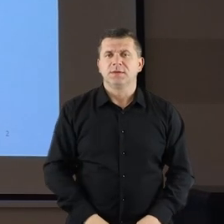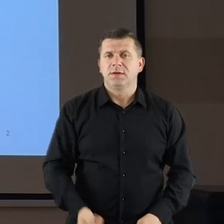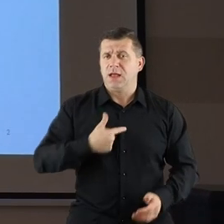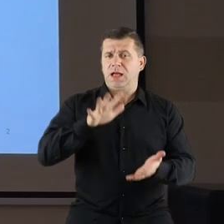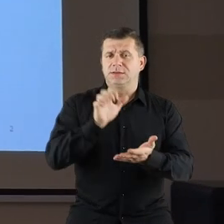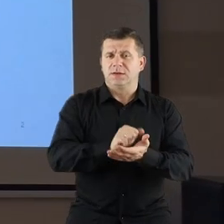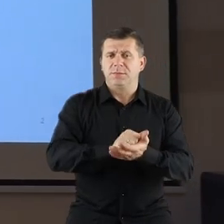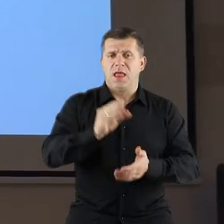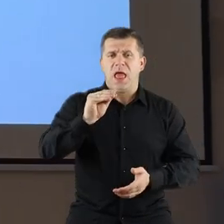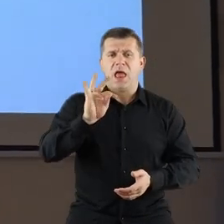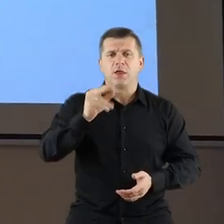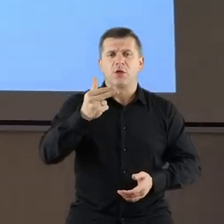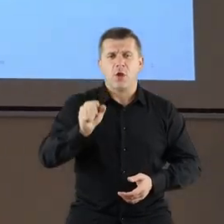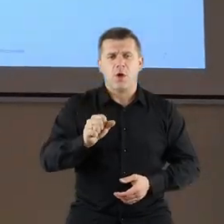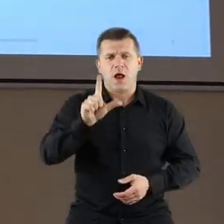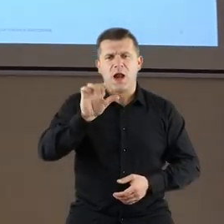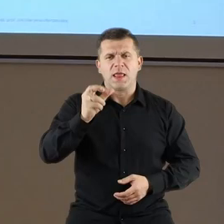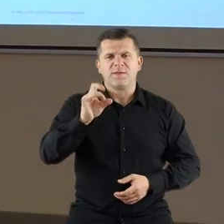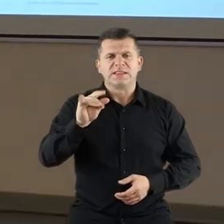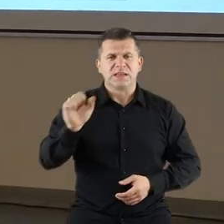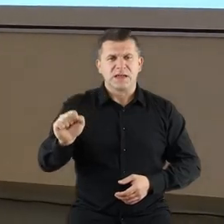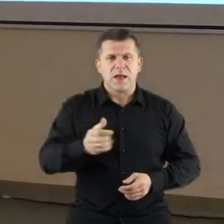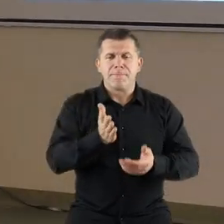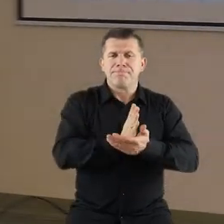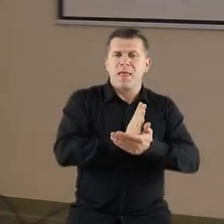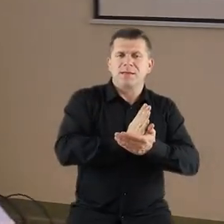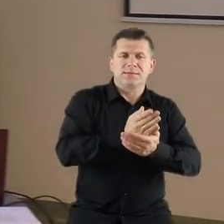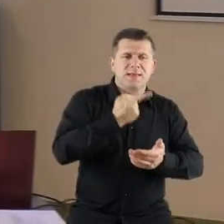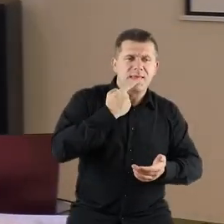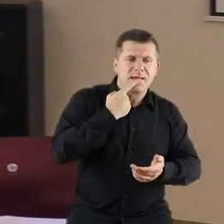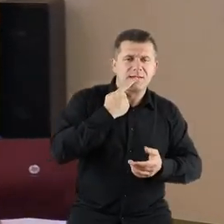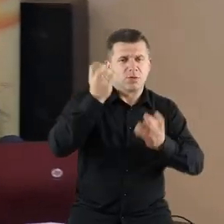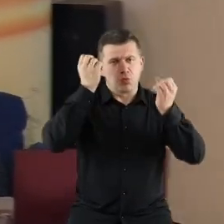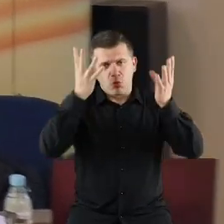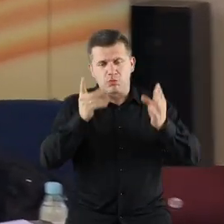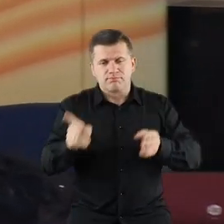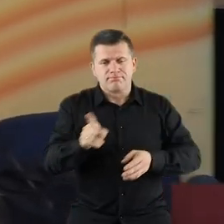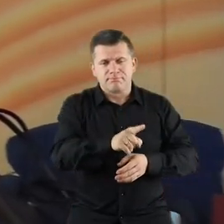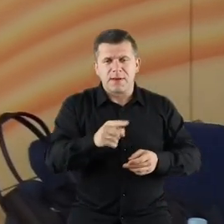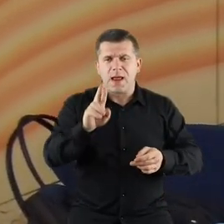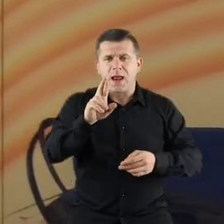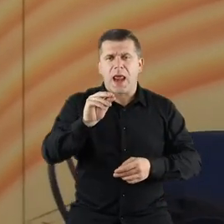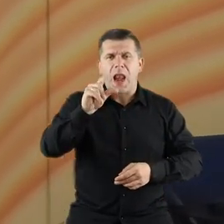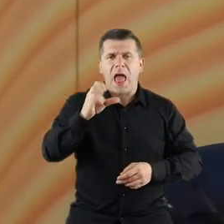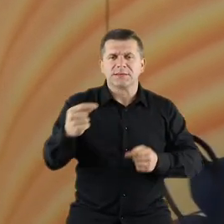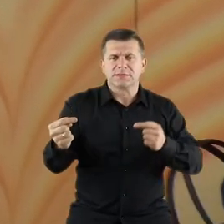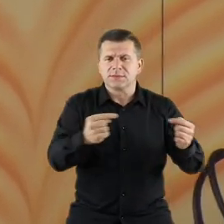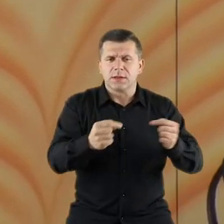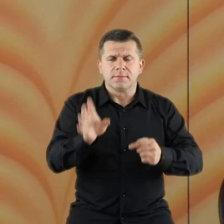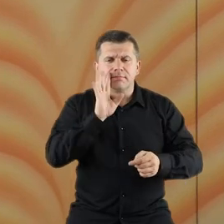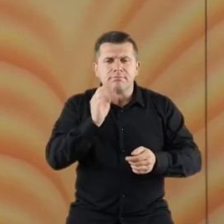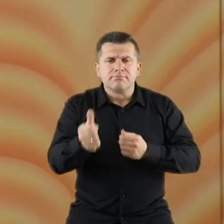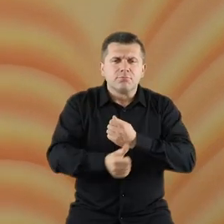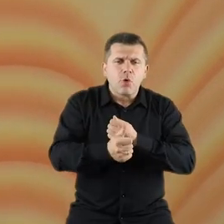Ja zajmuję się logistyką a więc takimi relacjami między językiem kulturą które są jakby